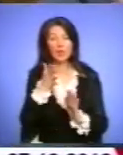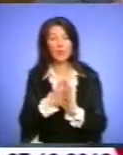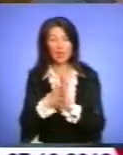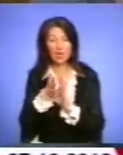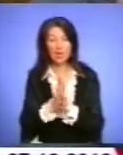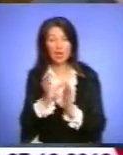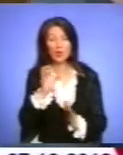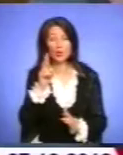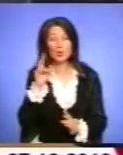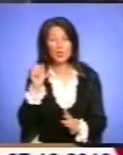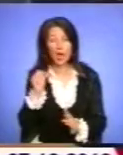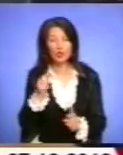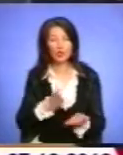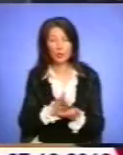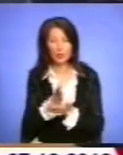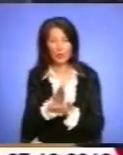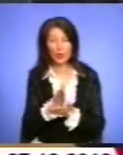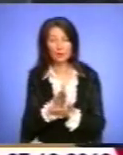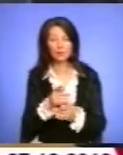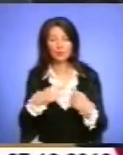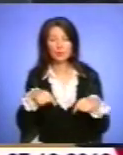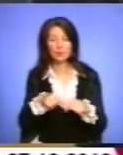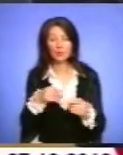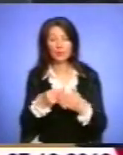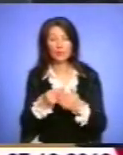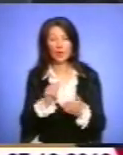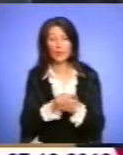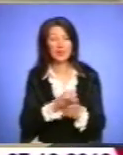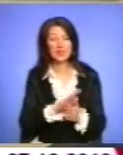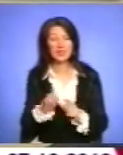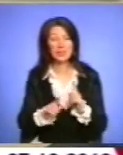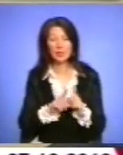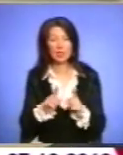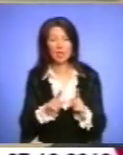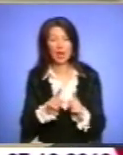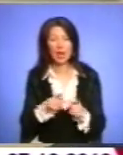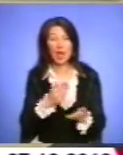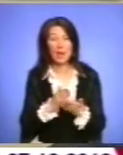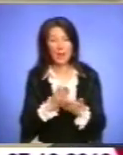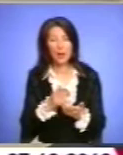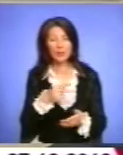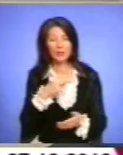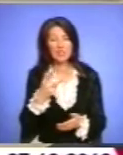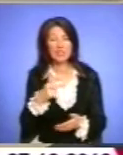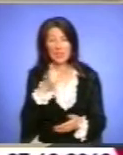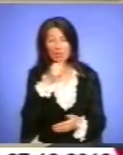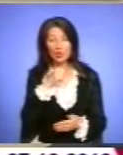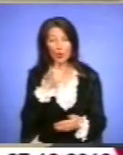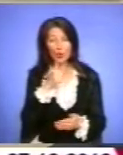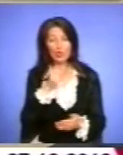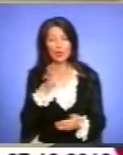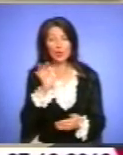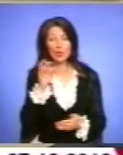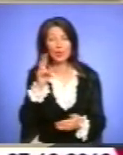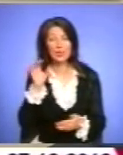соціального спрямування. Структура фінансового документа суттєво не змінилася. Ми маємо у 2013 році